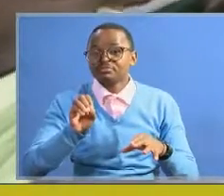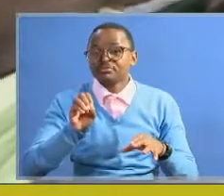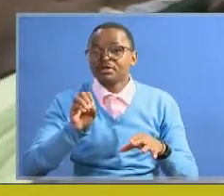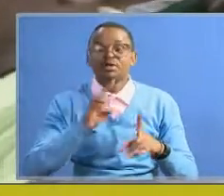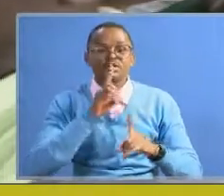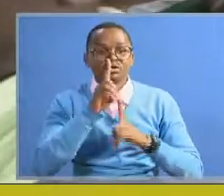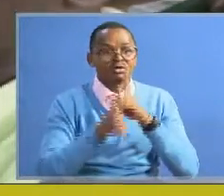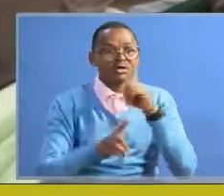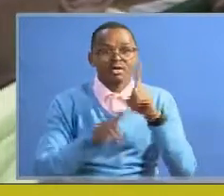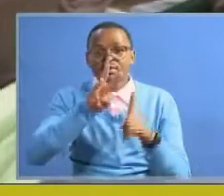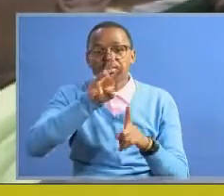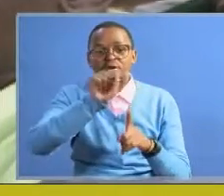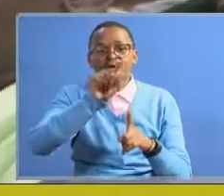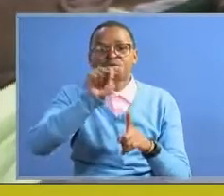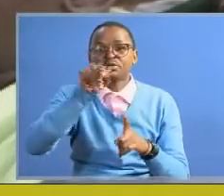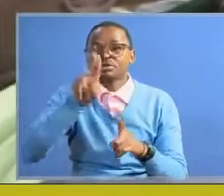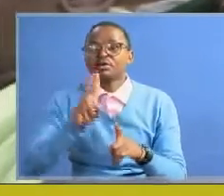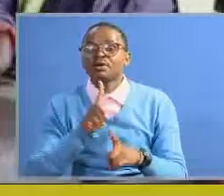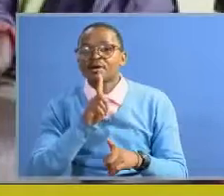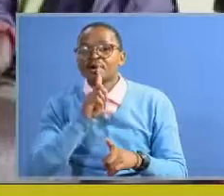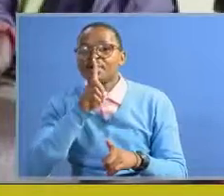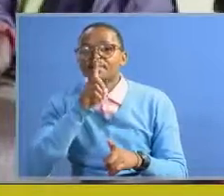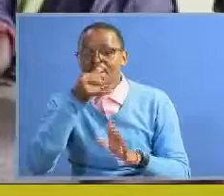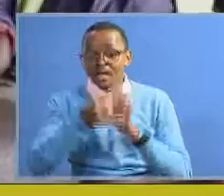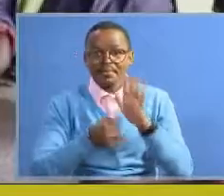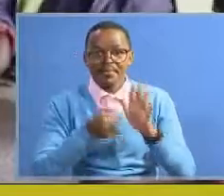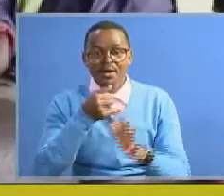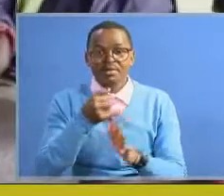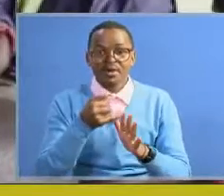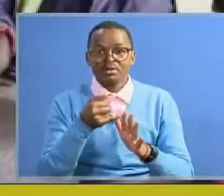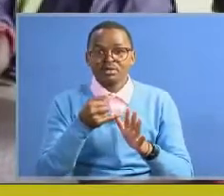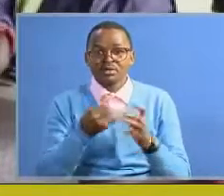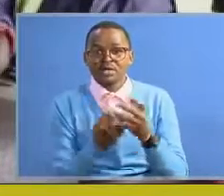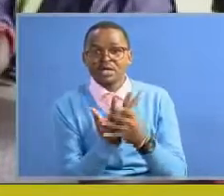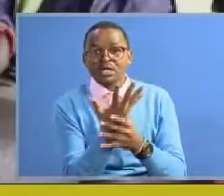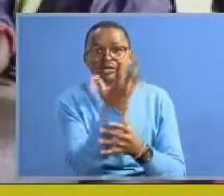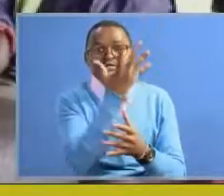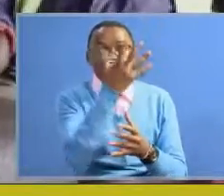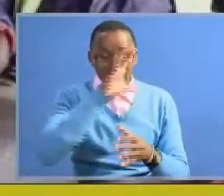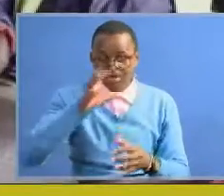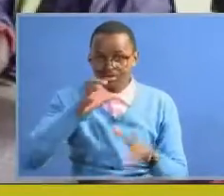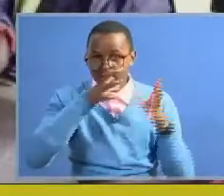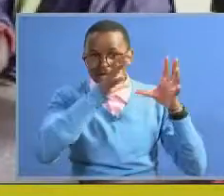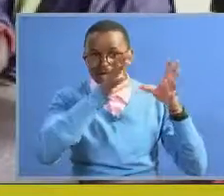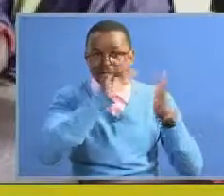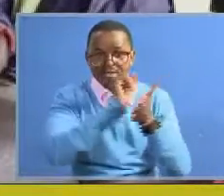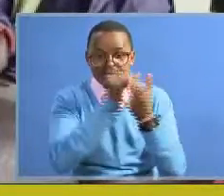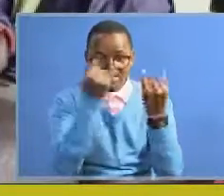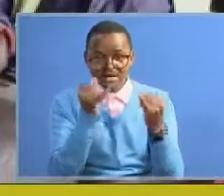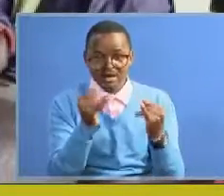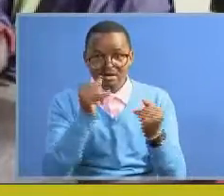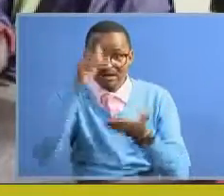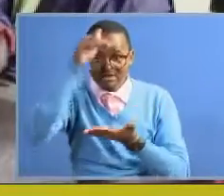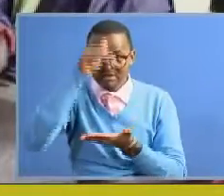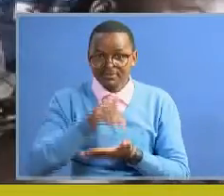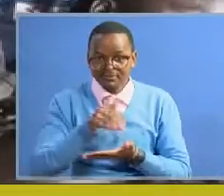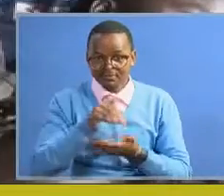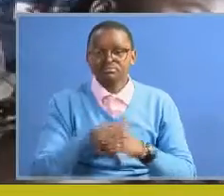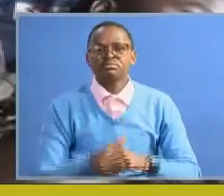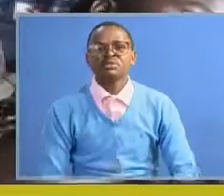eneo la Watamu na wahudumu wa bodaboda, Baya amesema kiwanda cha minazi itafufua uchumi wa kaunti ya Kilifi ambao kwa sasa umedorora.